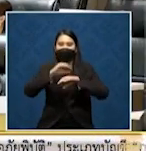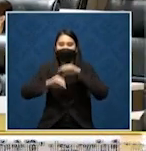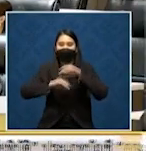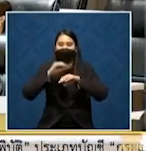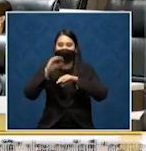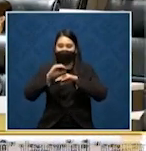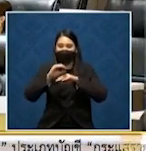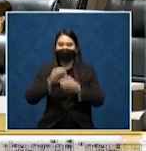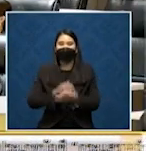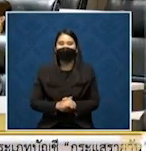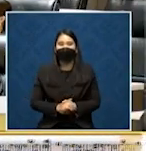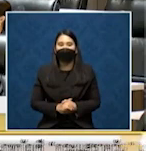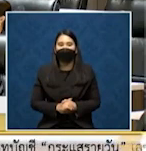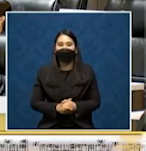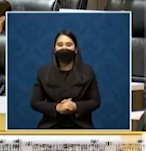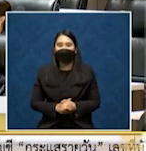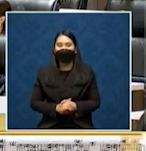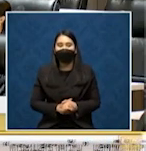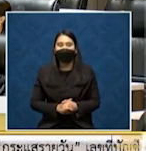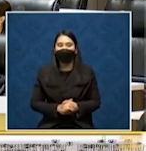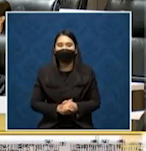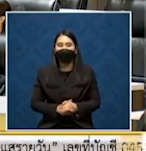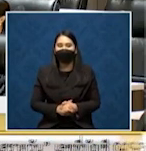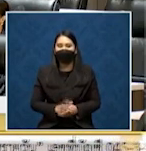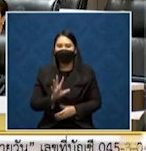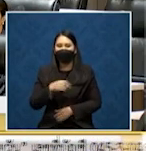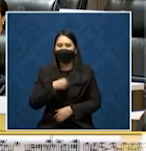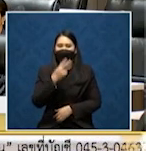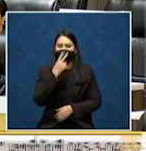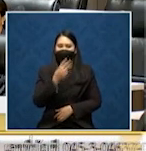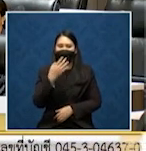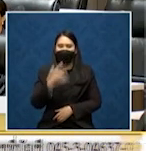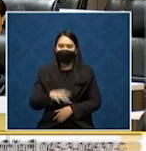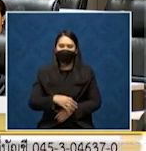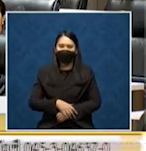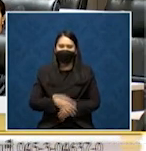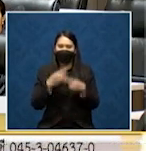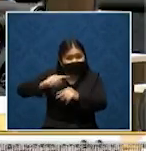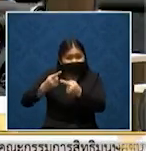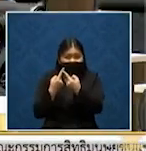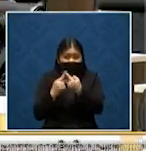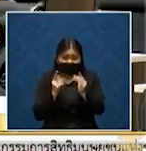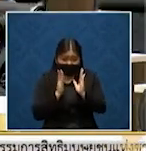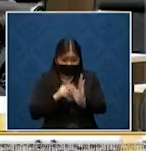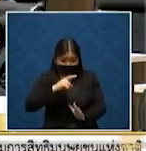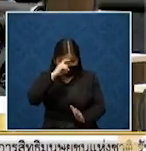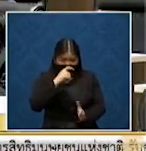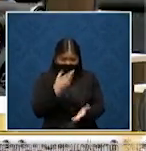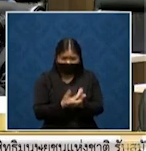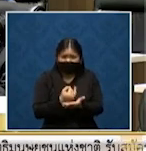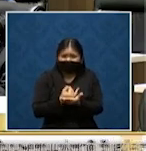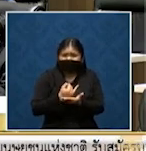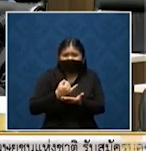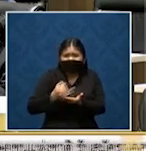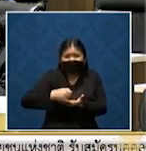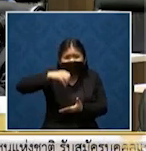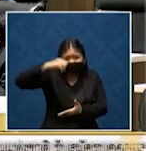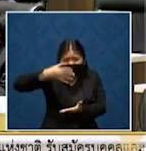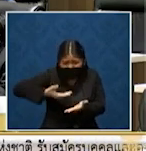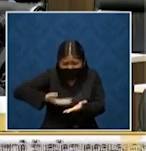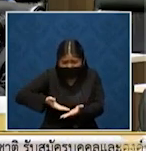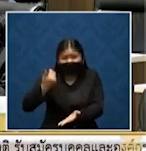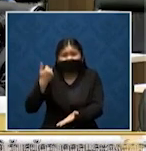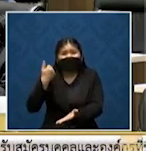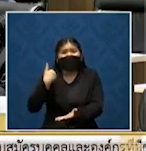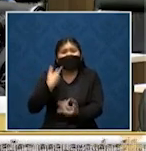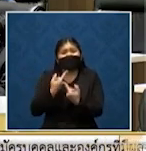ายังรู้แต่พวกพิการใจทั้งไม่รู้และไม่เห็นหน้าสมเพชจังมันก็เลยกล